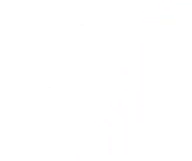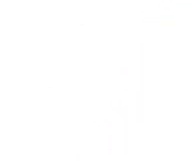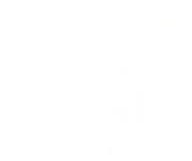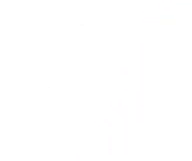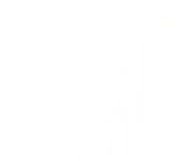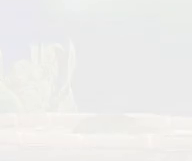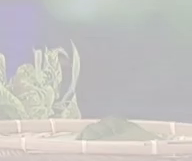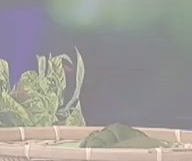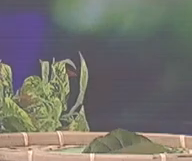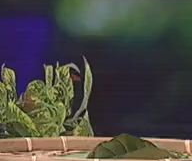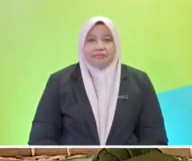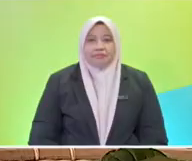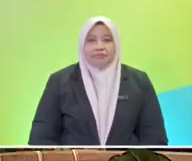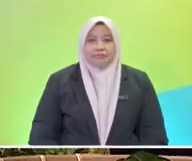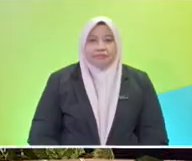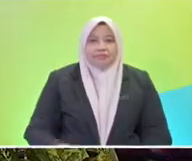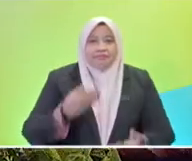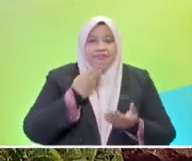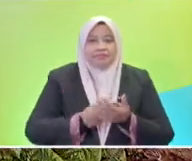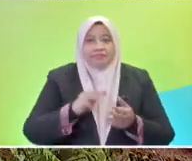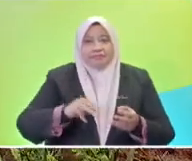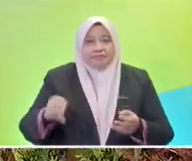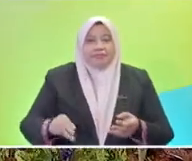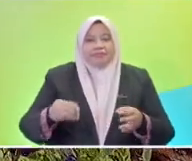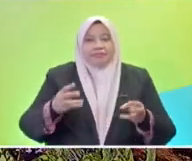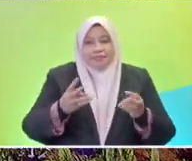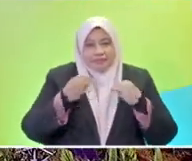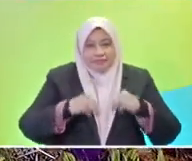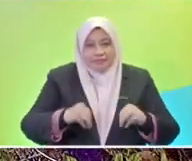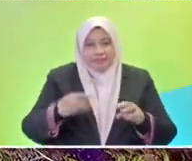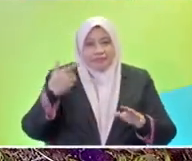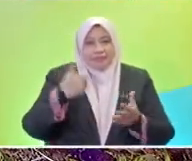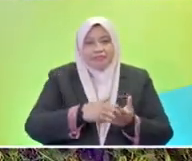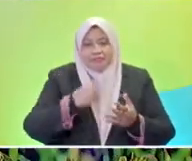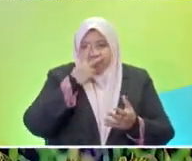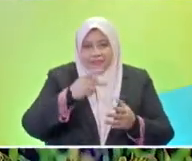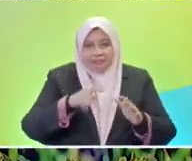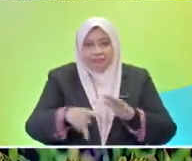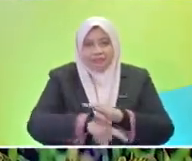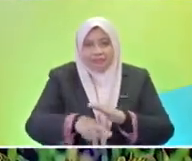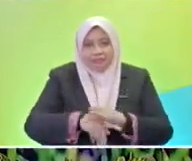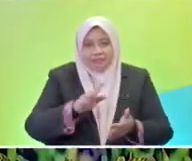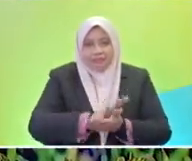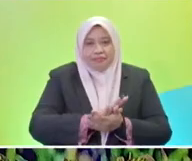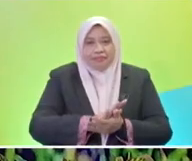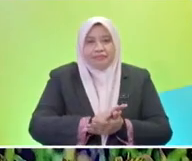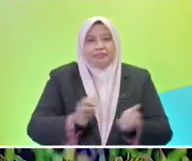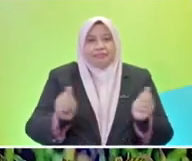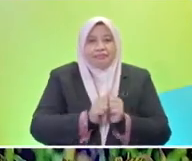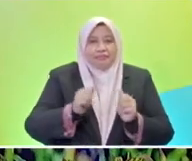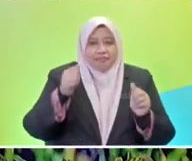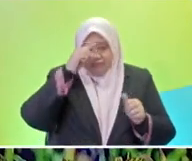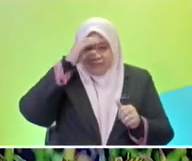KPM. Baik, murid-murid masih lagi menyaksikan Prasekolah bersama dengan saya, Abang Akmal Nazri dan Cikgu Noraini.